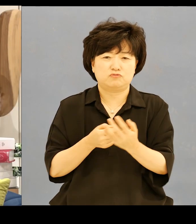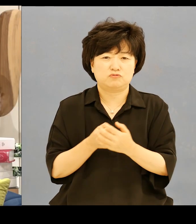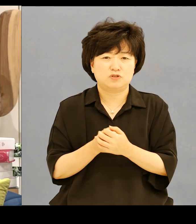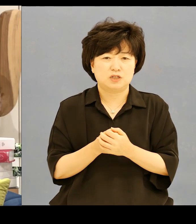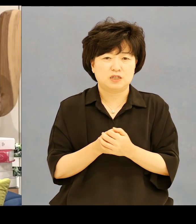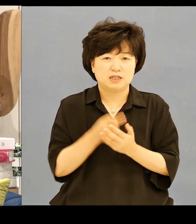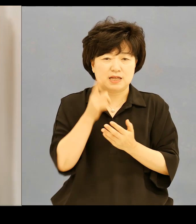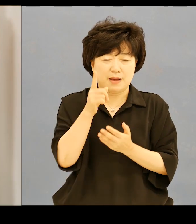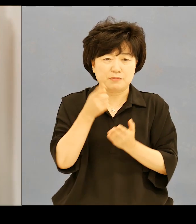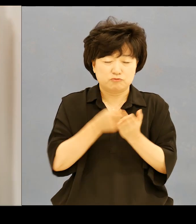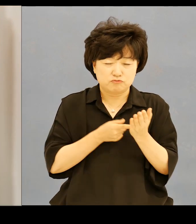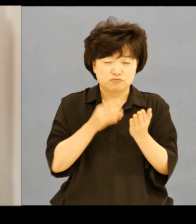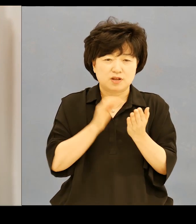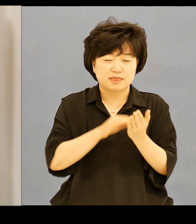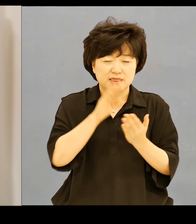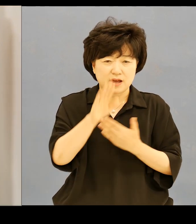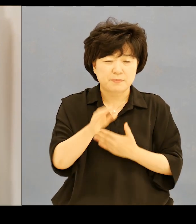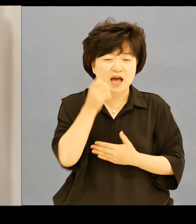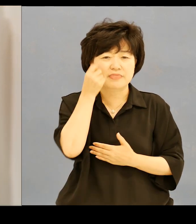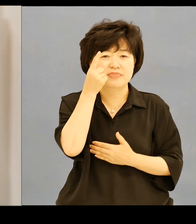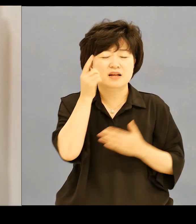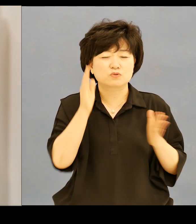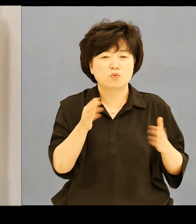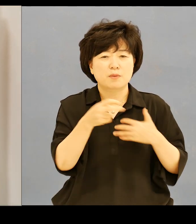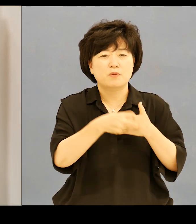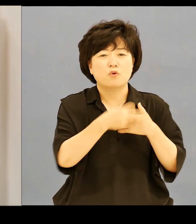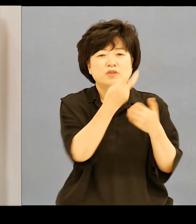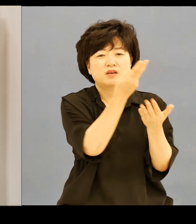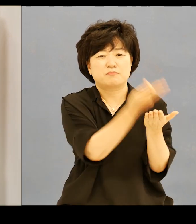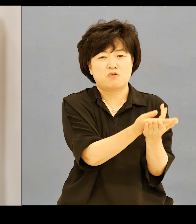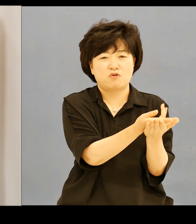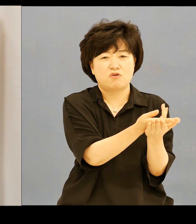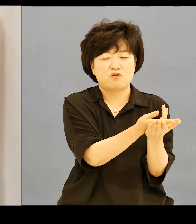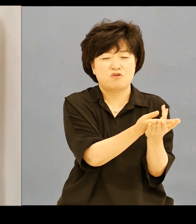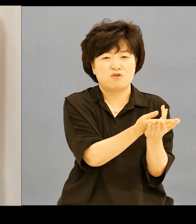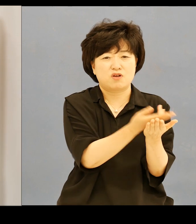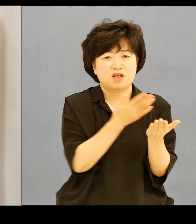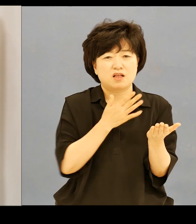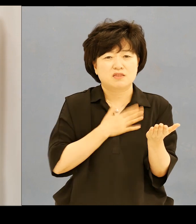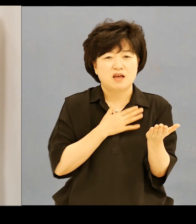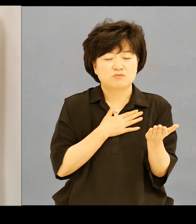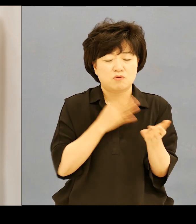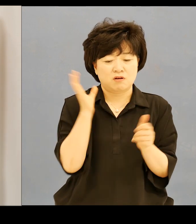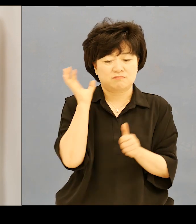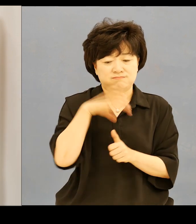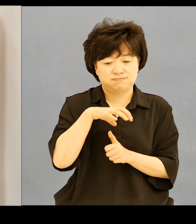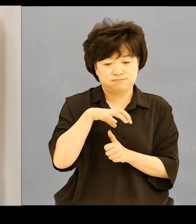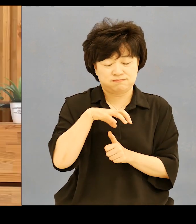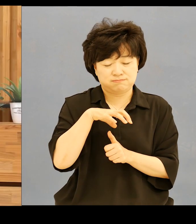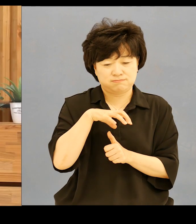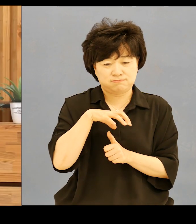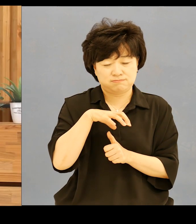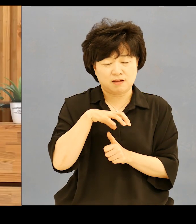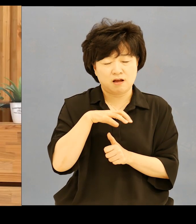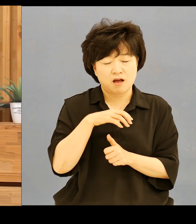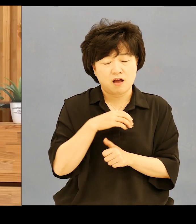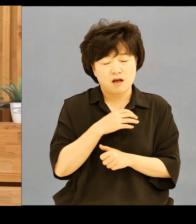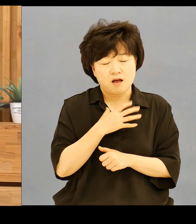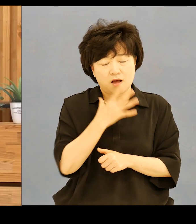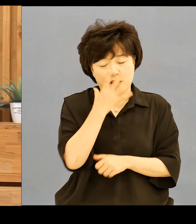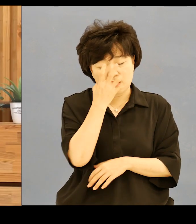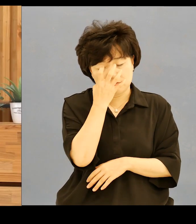달 동안 병원에 있다 보니까 저도 사람이다 보니까 점점 지치더라고요. 그럼요,